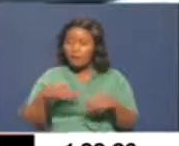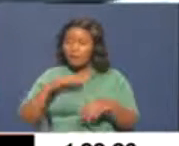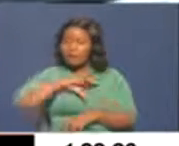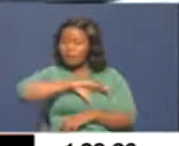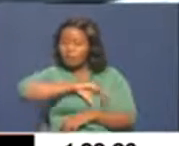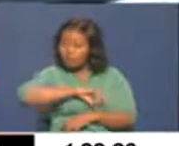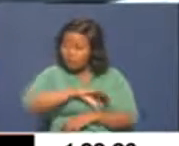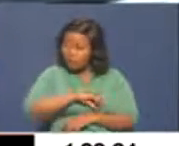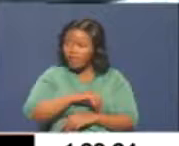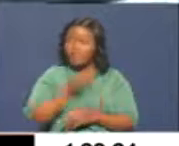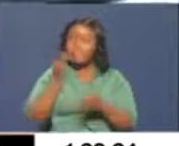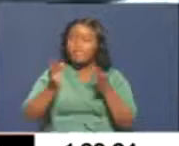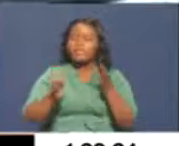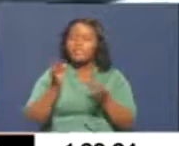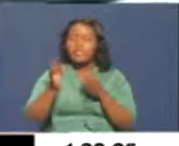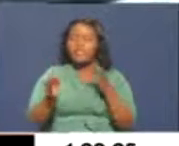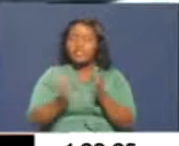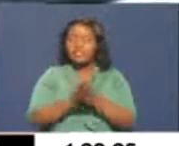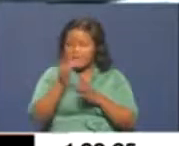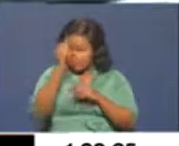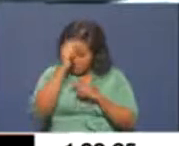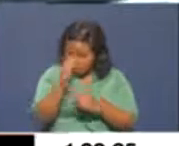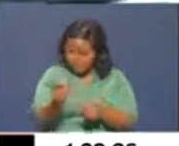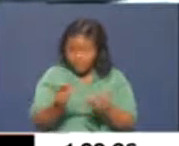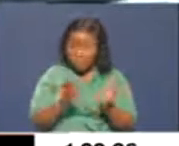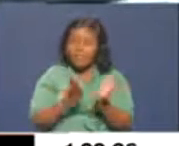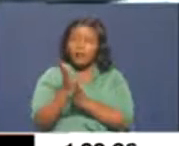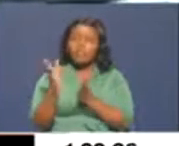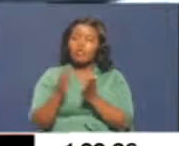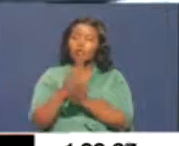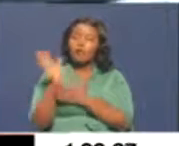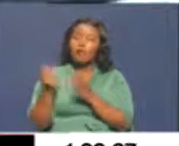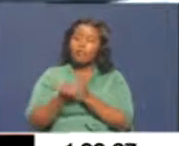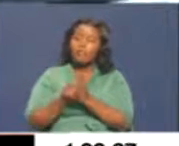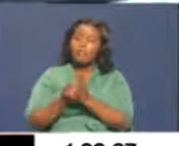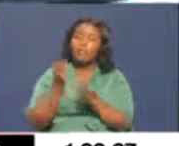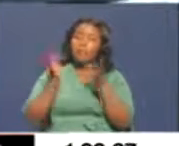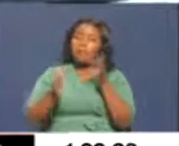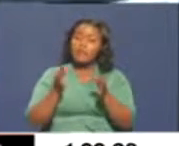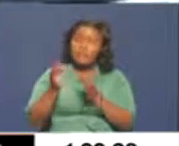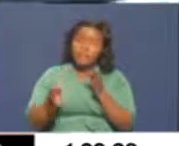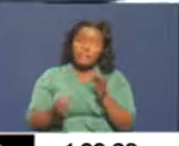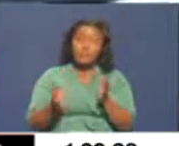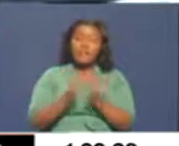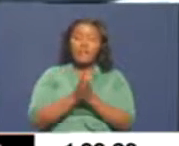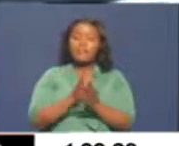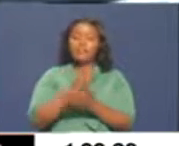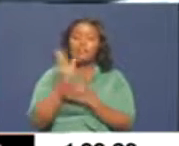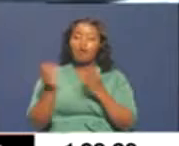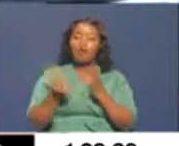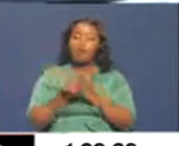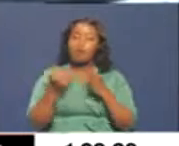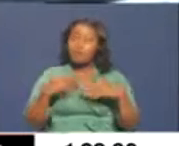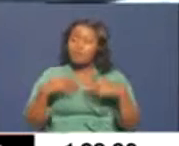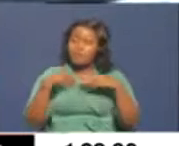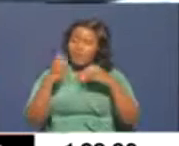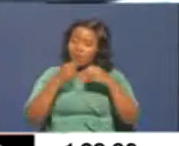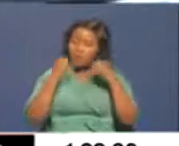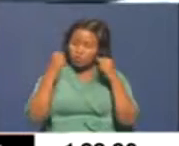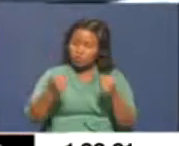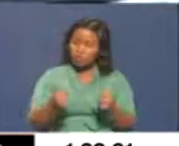to respect the rights of all. With justice and mutual respect, we build a strong,